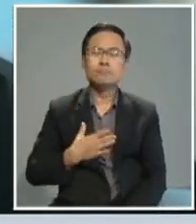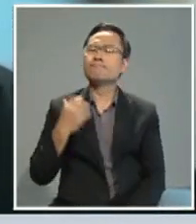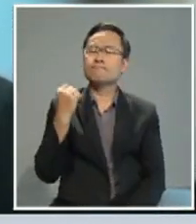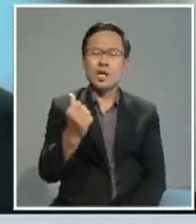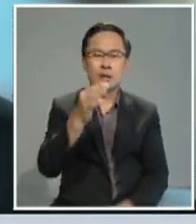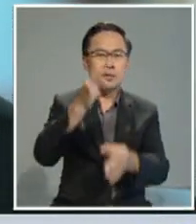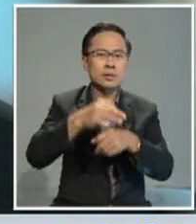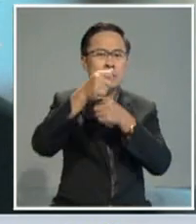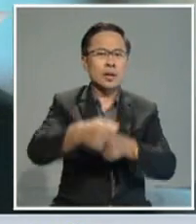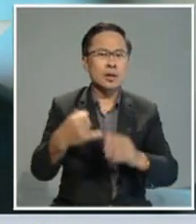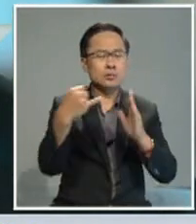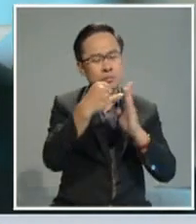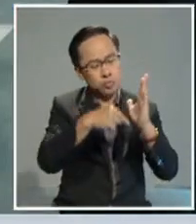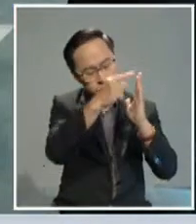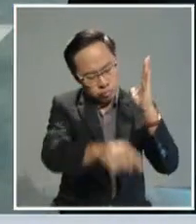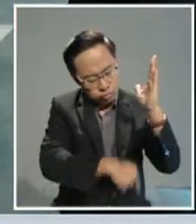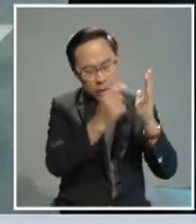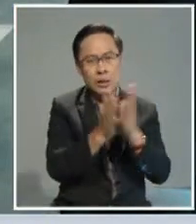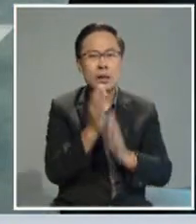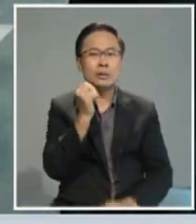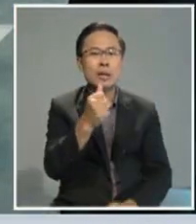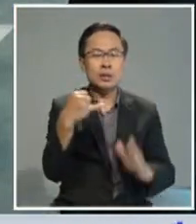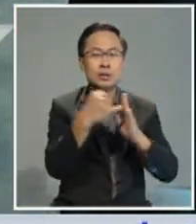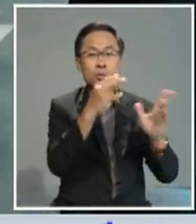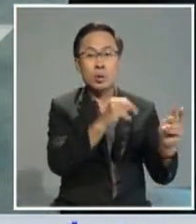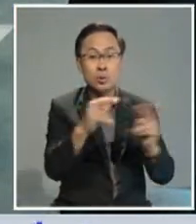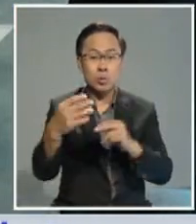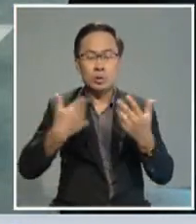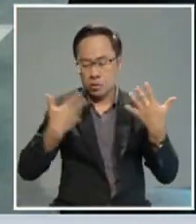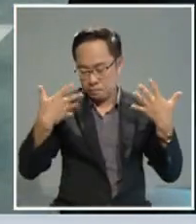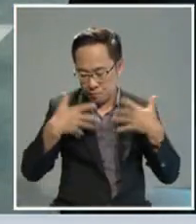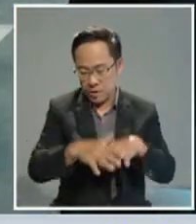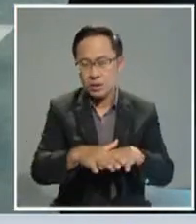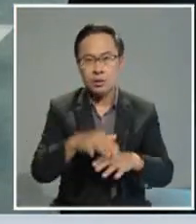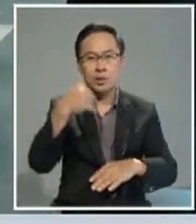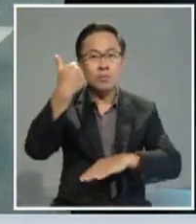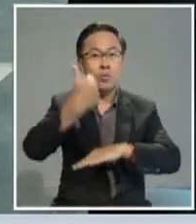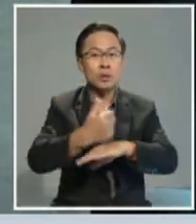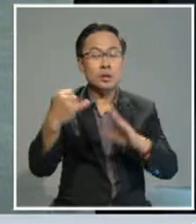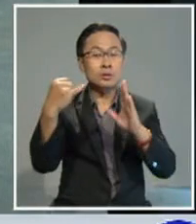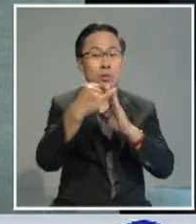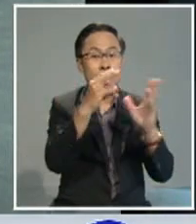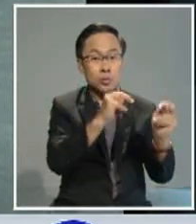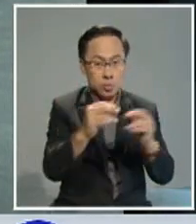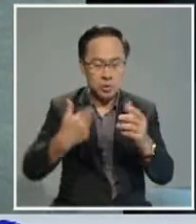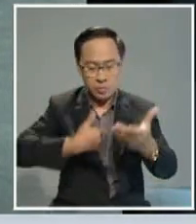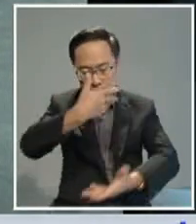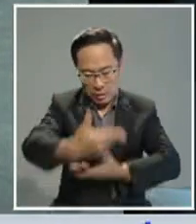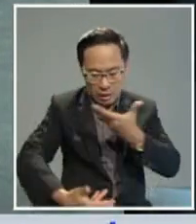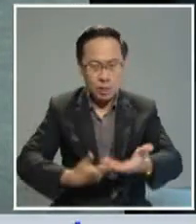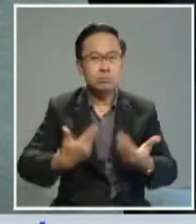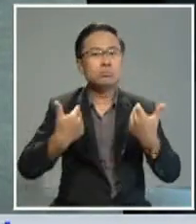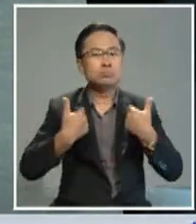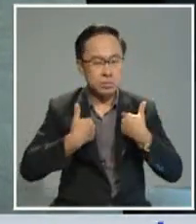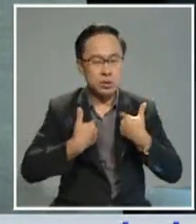ครับที่สทกสสาขาทุกสาขาทั่วประเทศในจังหวัดนนทบุรีเนี่ยเราได้ประสานงานกับทางผู้ว่าการจังหวัดเขาก็มีตลาดรองรับ